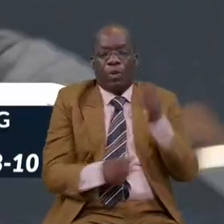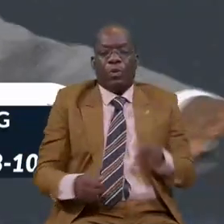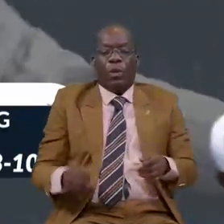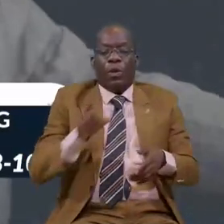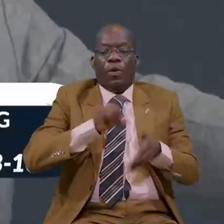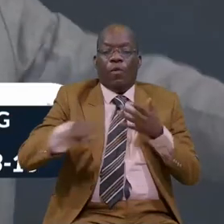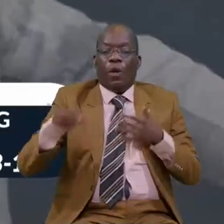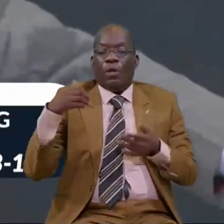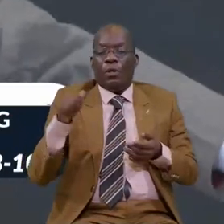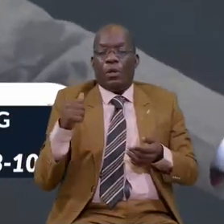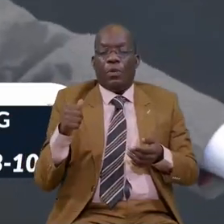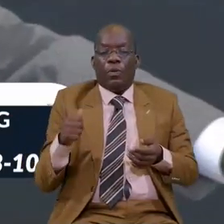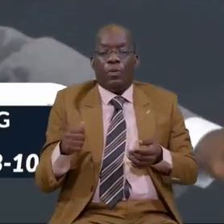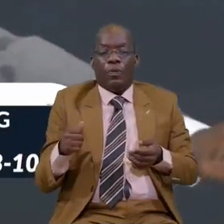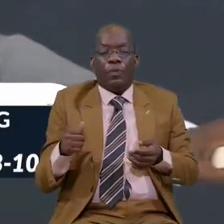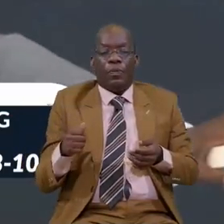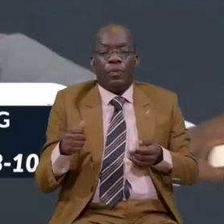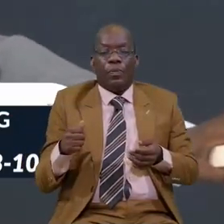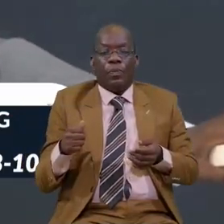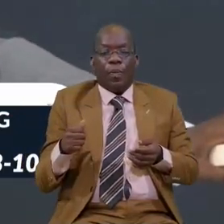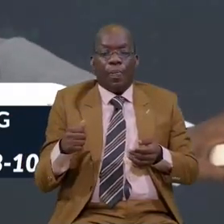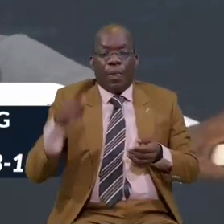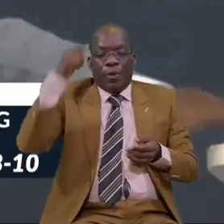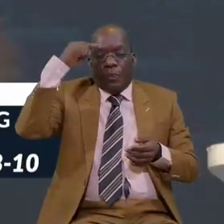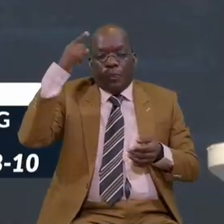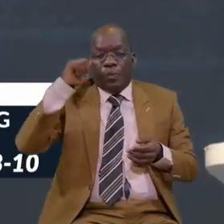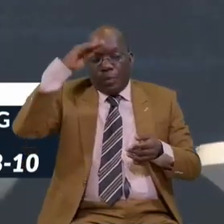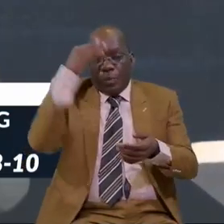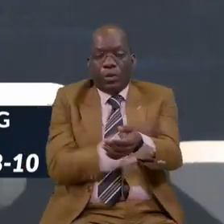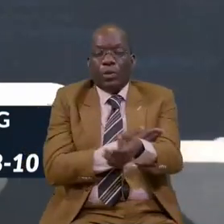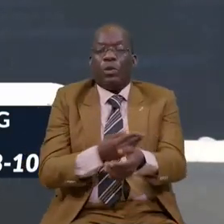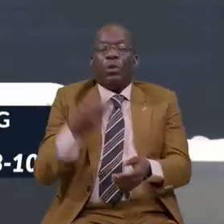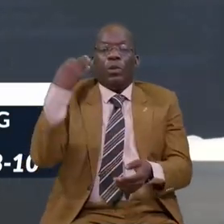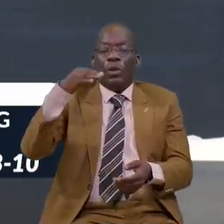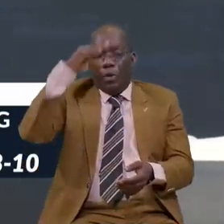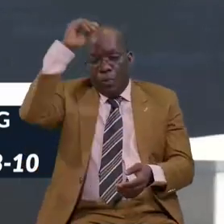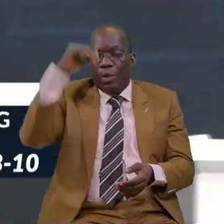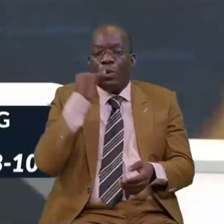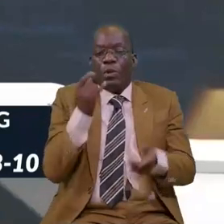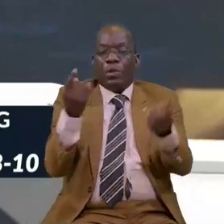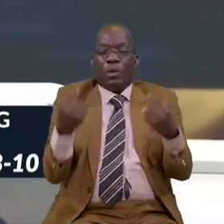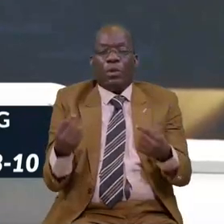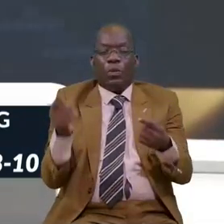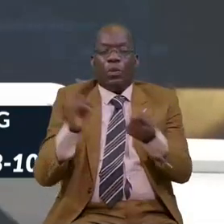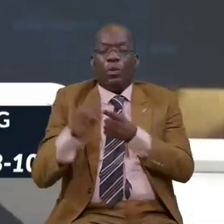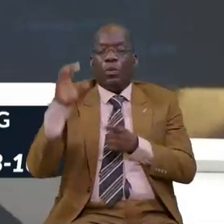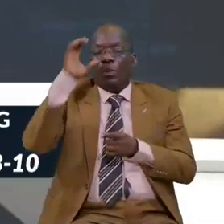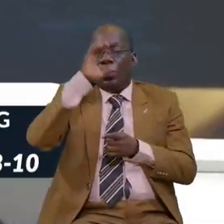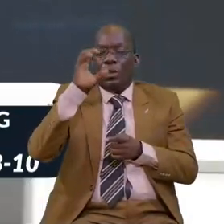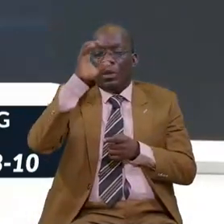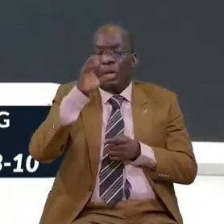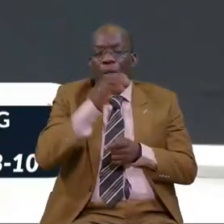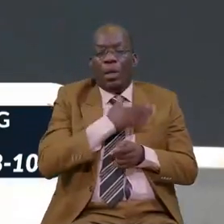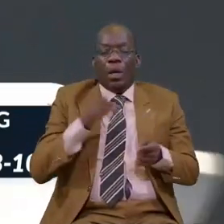Parce que celui-ci est aussi un fils d'Abraham. Verset 10. Verset 10 dit, car le Fils de l'homme